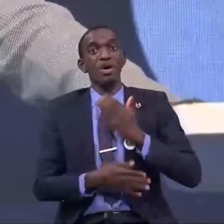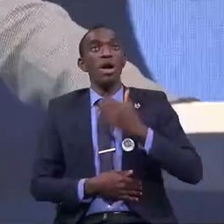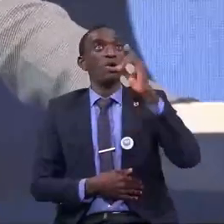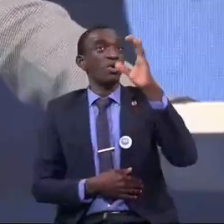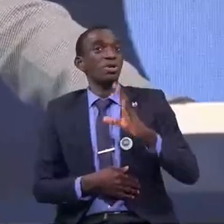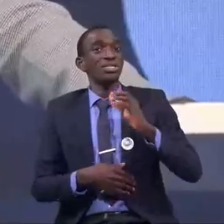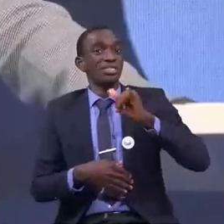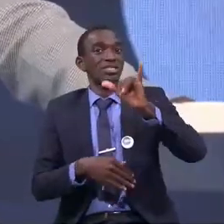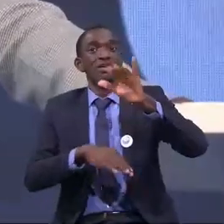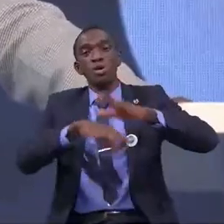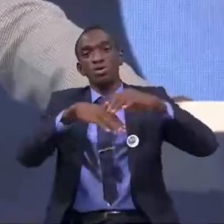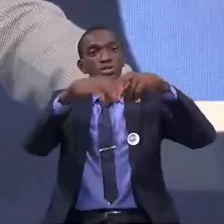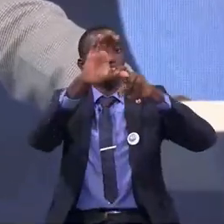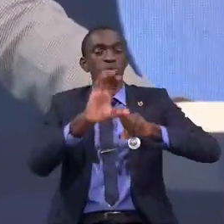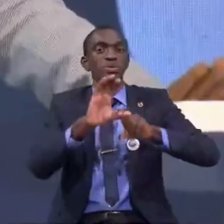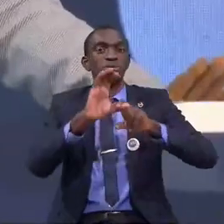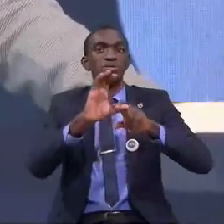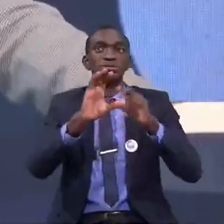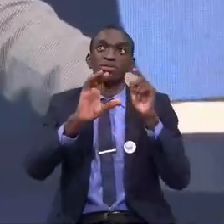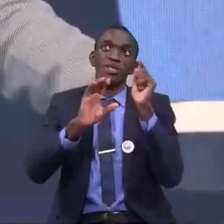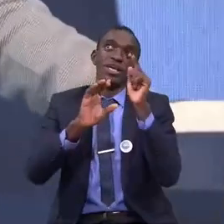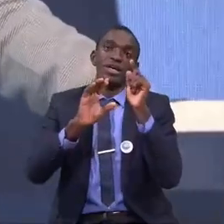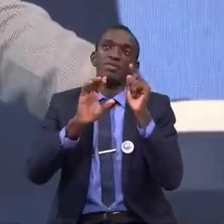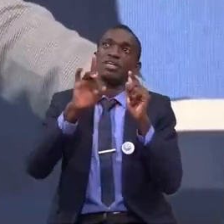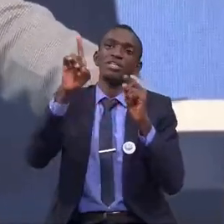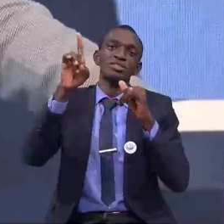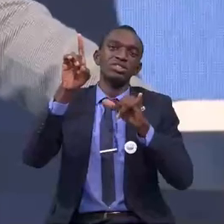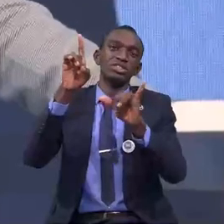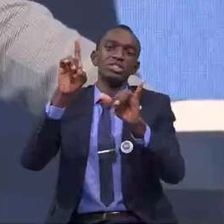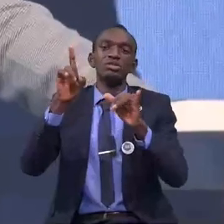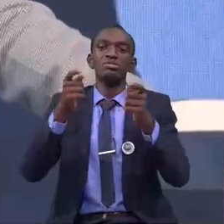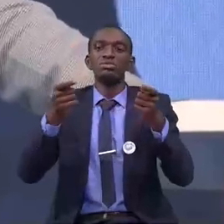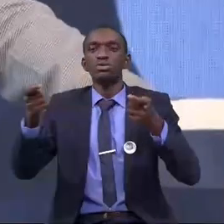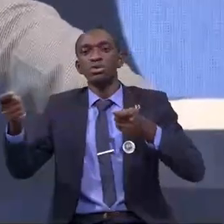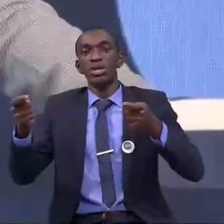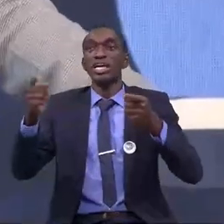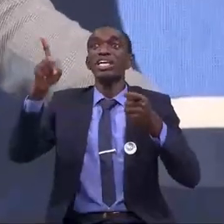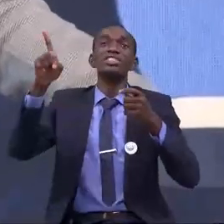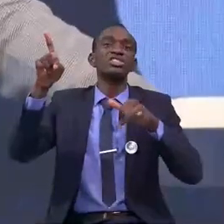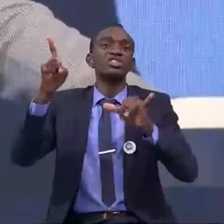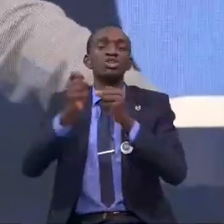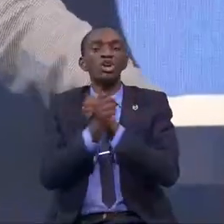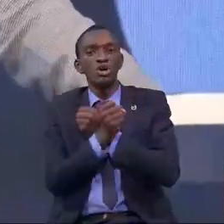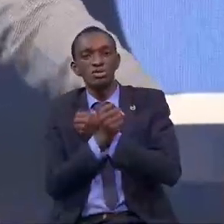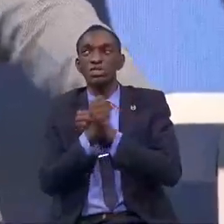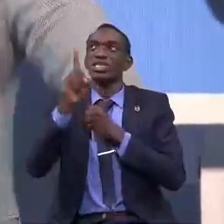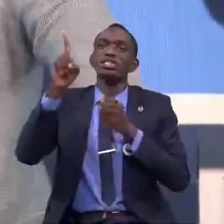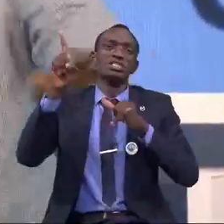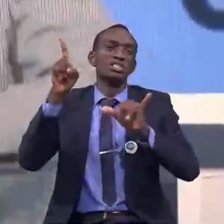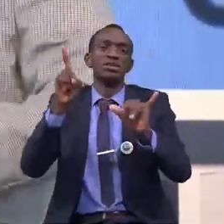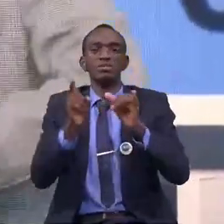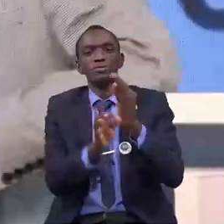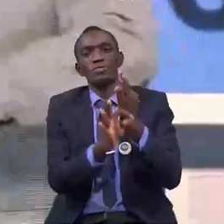Si nous réalisons que notre Dieu est sur le trône, il est toujours saint, il est toujours aimable, il est toujours